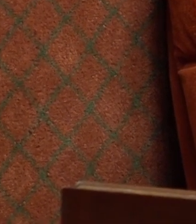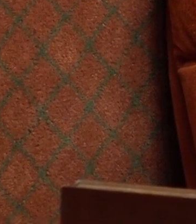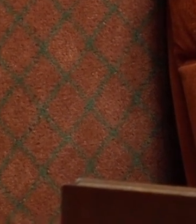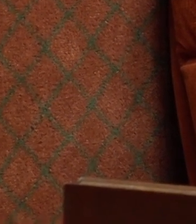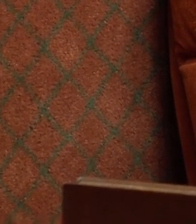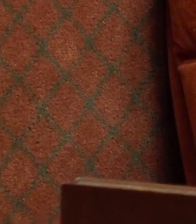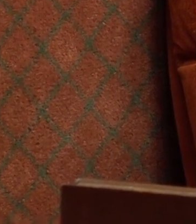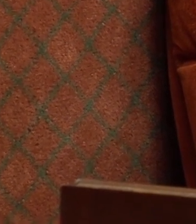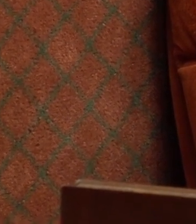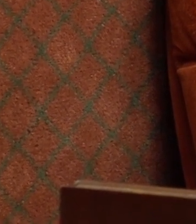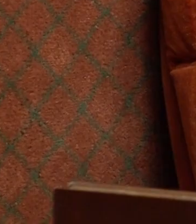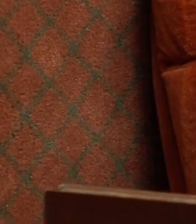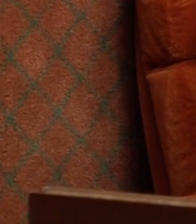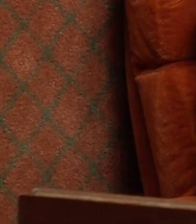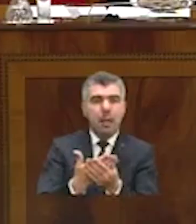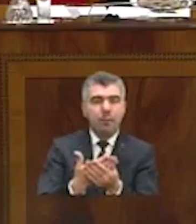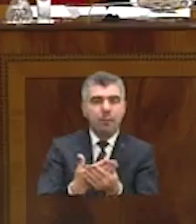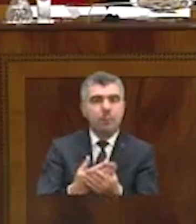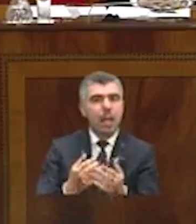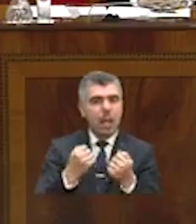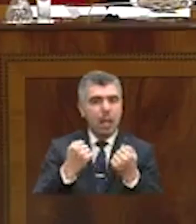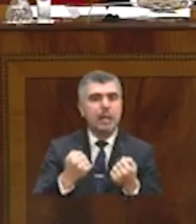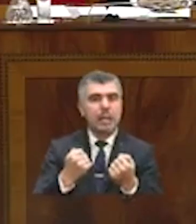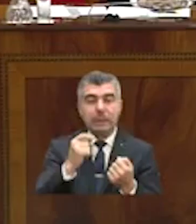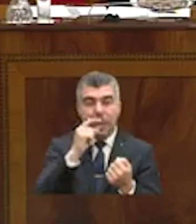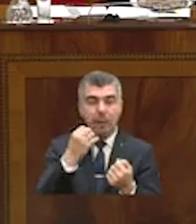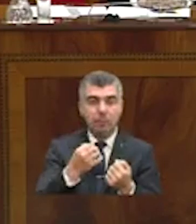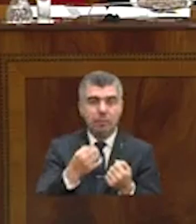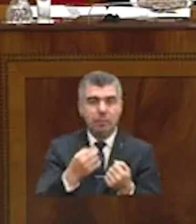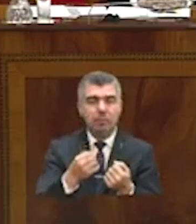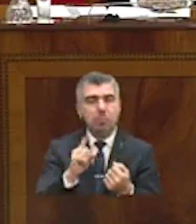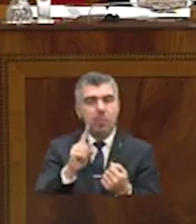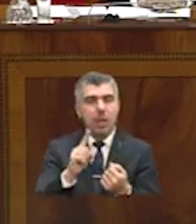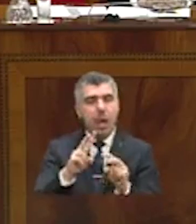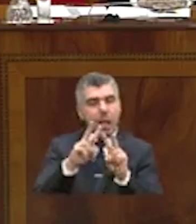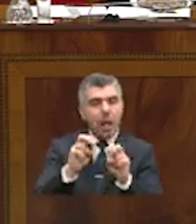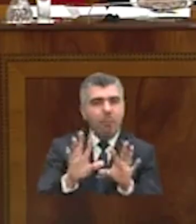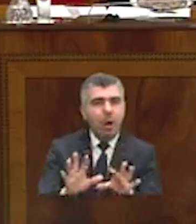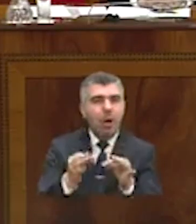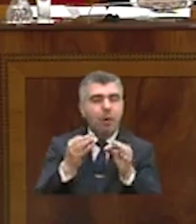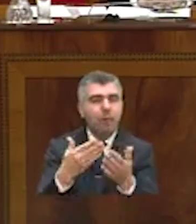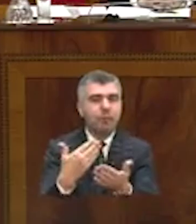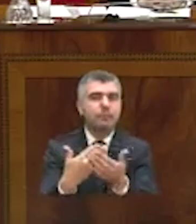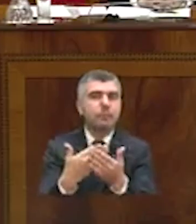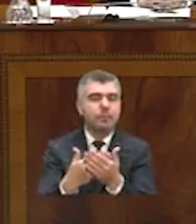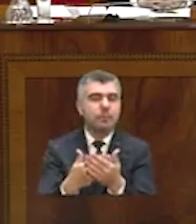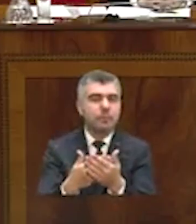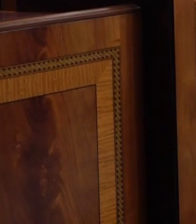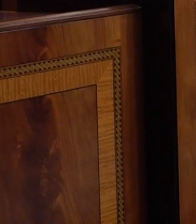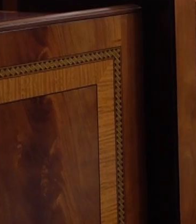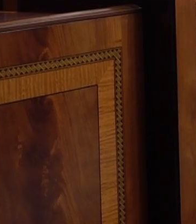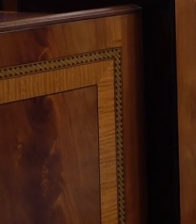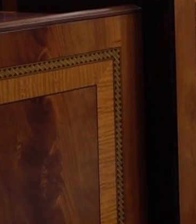تطرق لهذه الملفات بشجاعة وخدتها باش تحاول تحل أكثر عدد من هذه